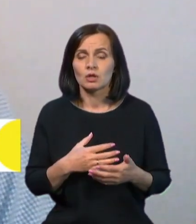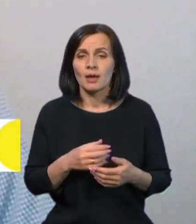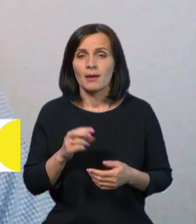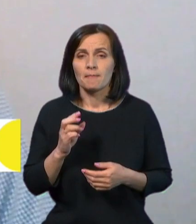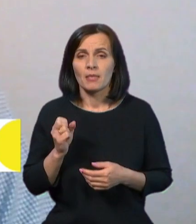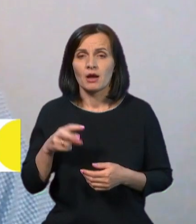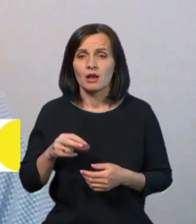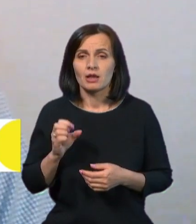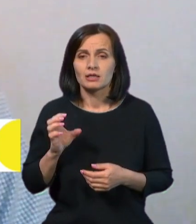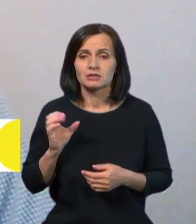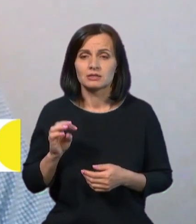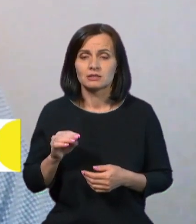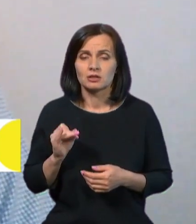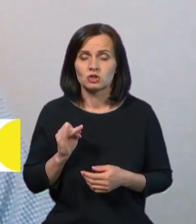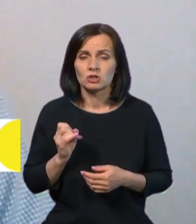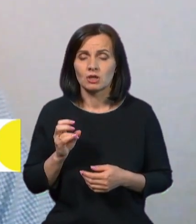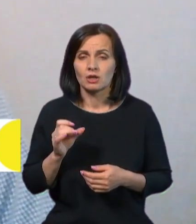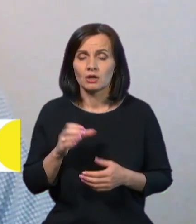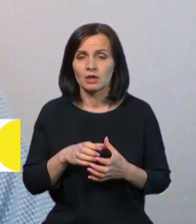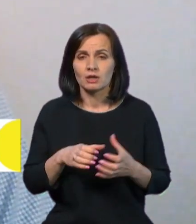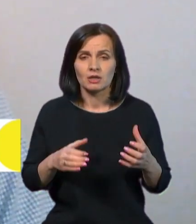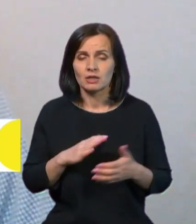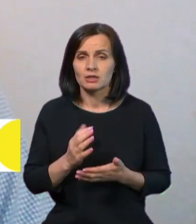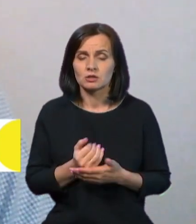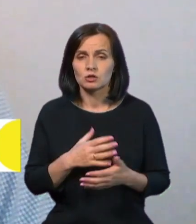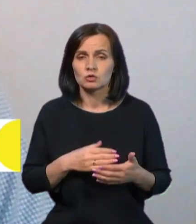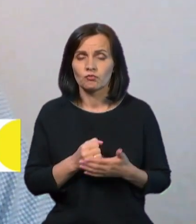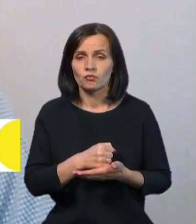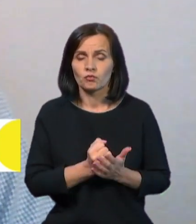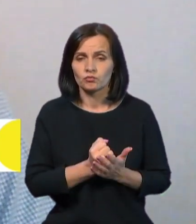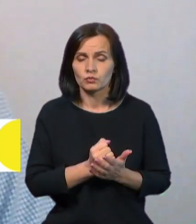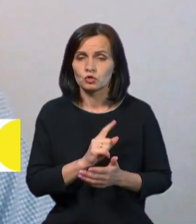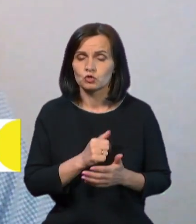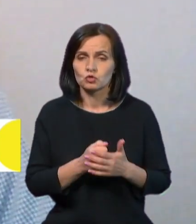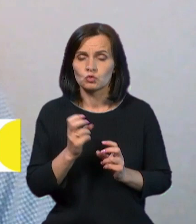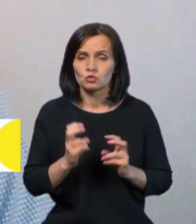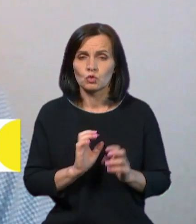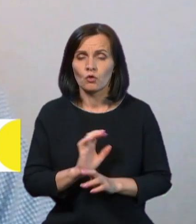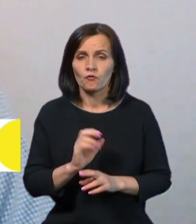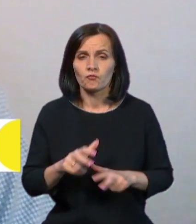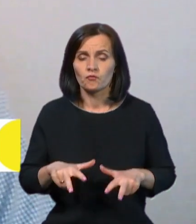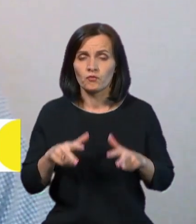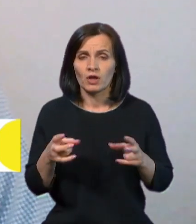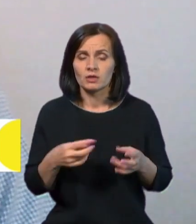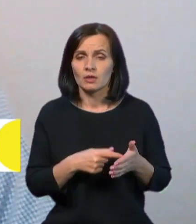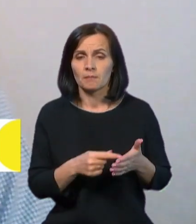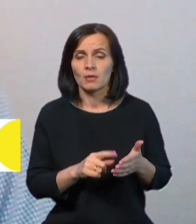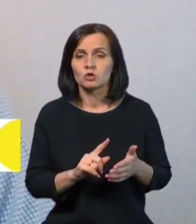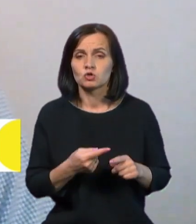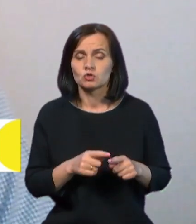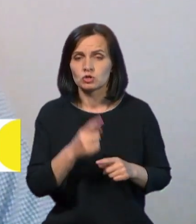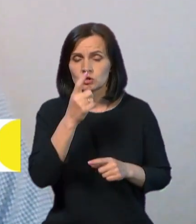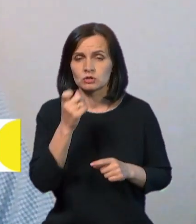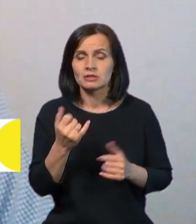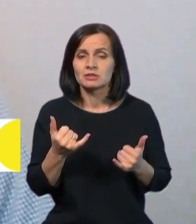ракет не знайшла свого підтвердження. Що стосується заводу з виробництва безпілотних літальних апаратів, варто зауважити, що ця інформація